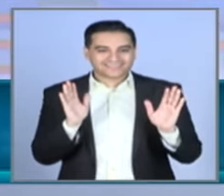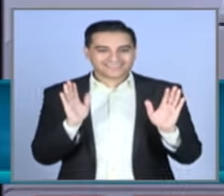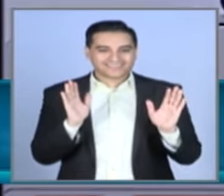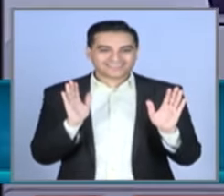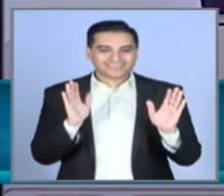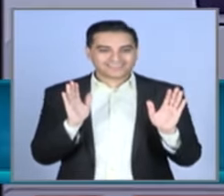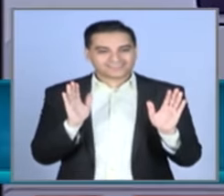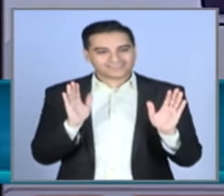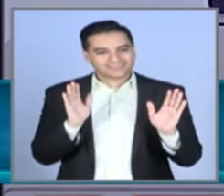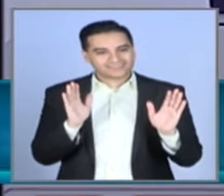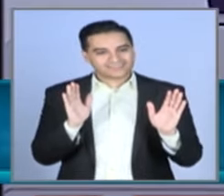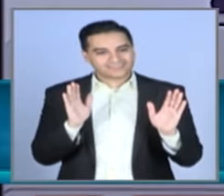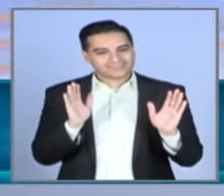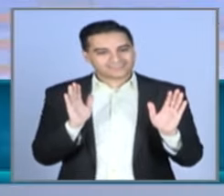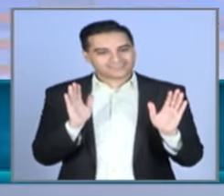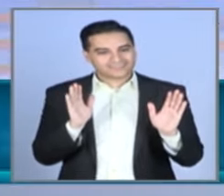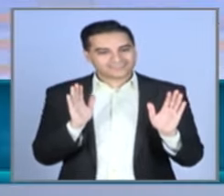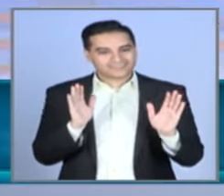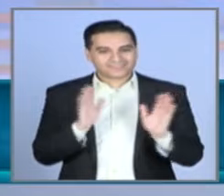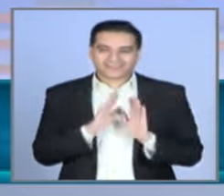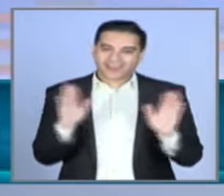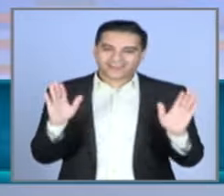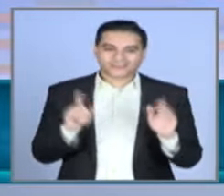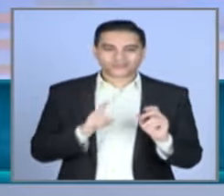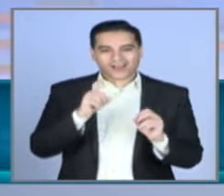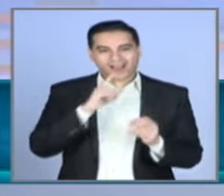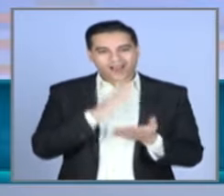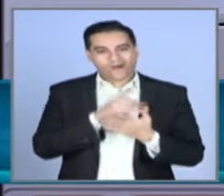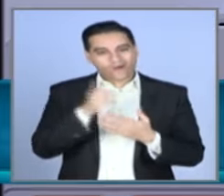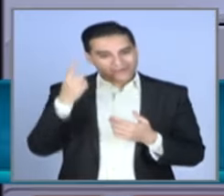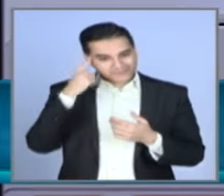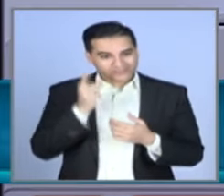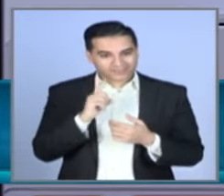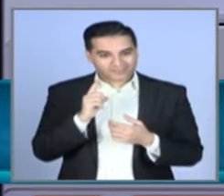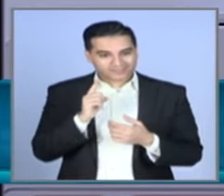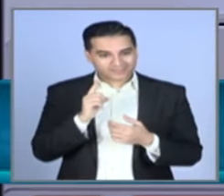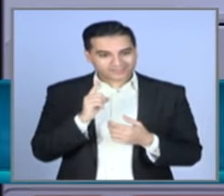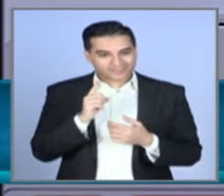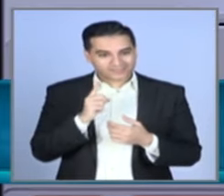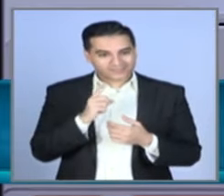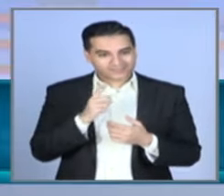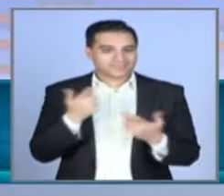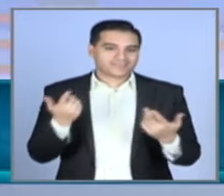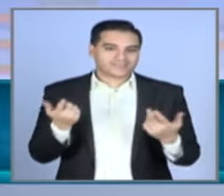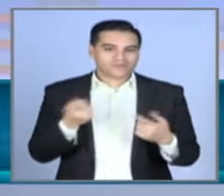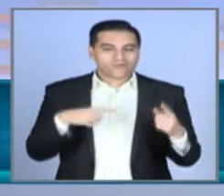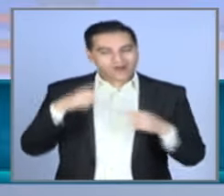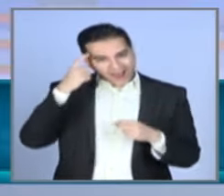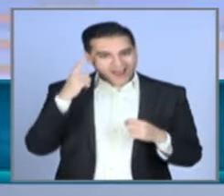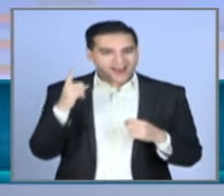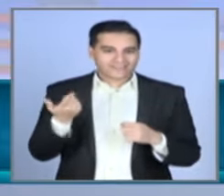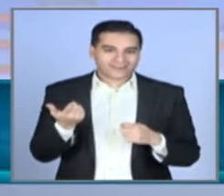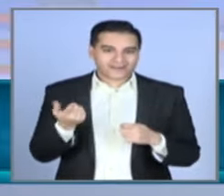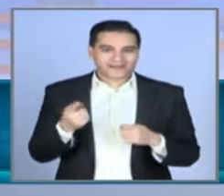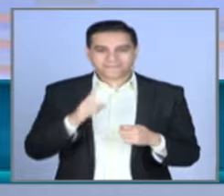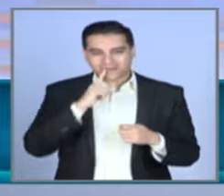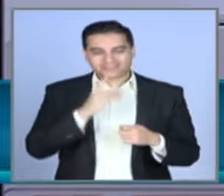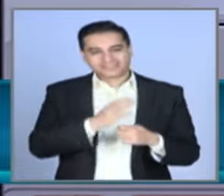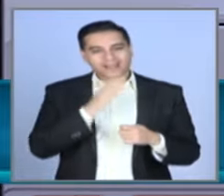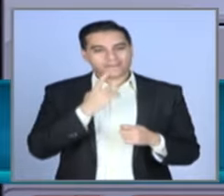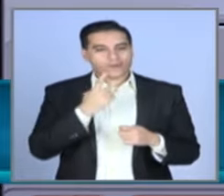لا أنت ماشي. لا يعني سؤال ماشي. يعني بذمتك هو مش عارفها؟ عارف. ما فيش حد ما يعرفهاش، ولكن احنا بناخد